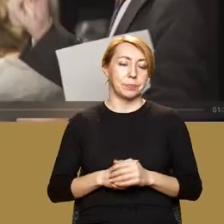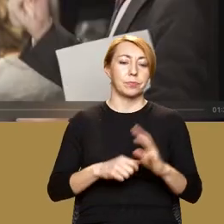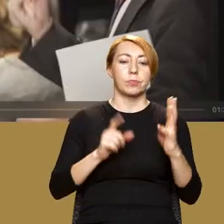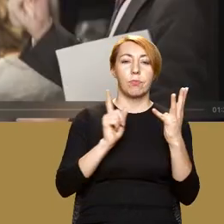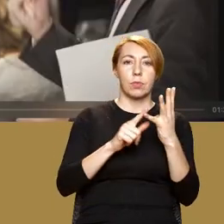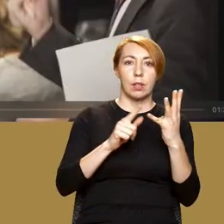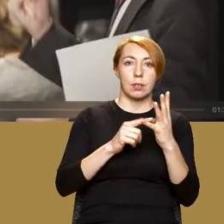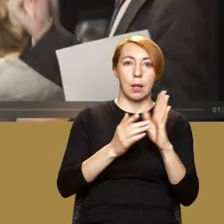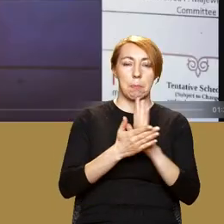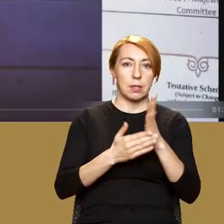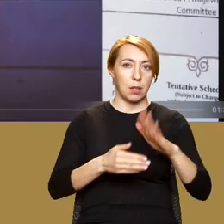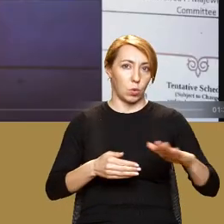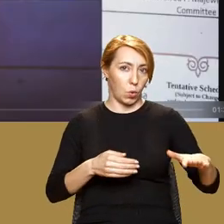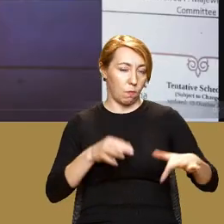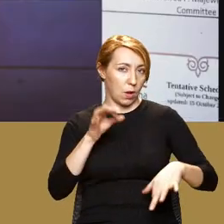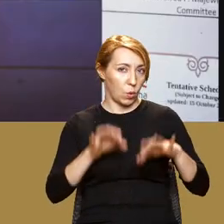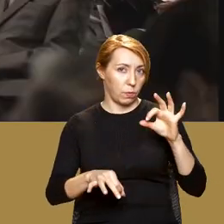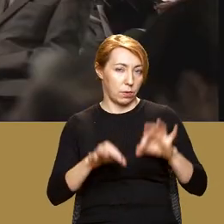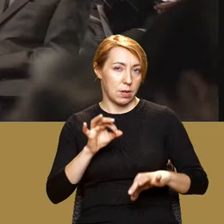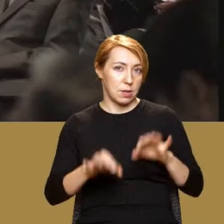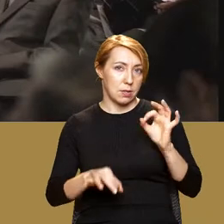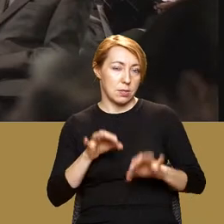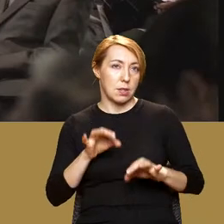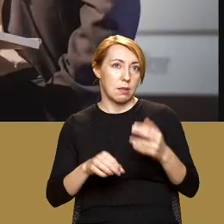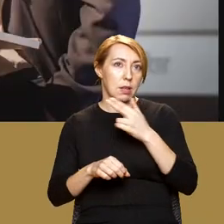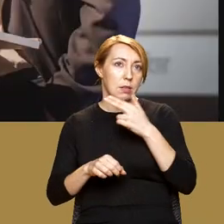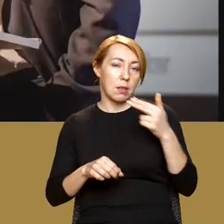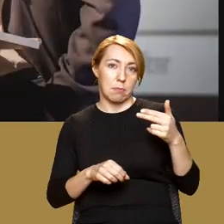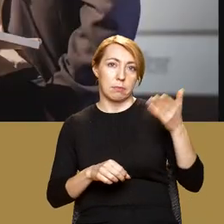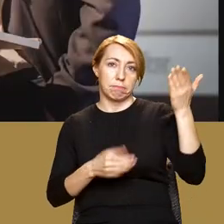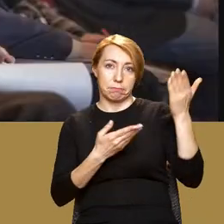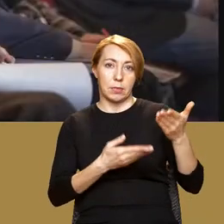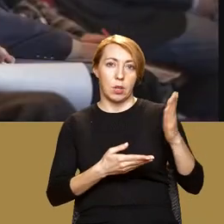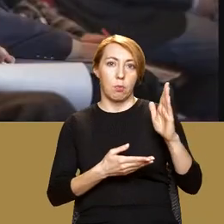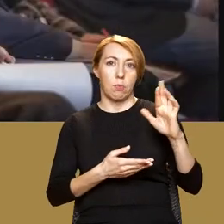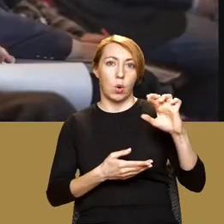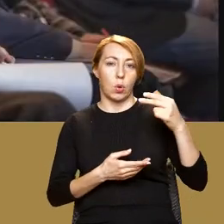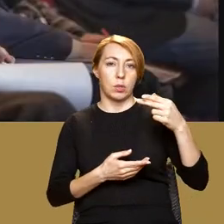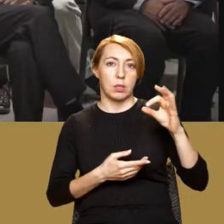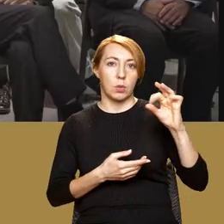międzynarodowa konferencja poświęcona Bronisławowi Piłsudskiemu i jego